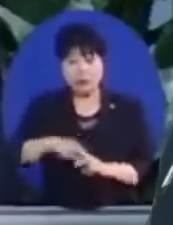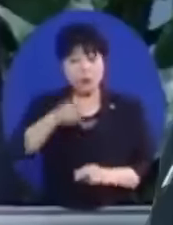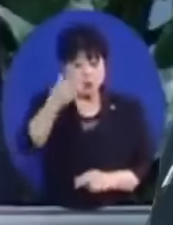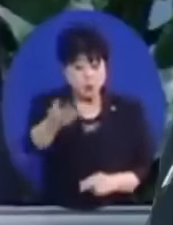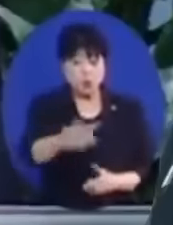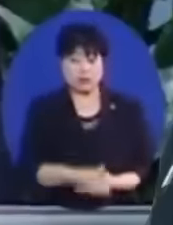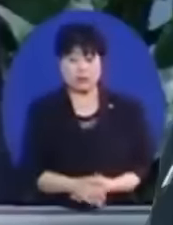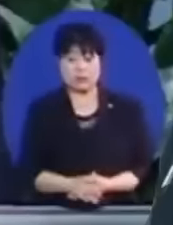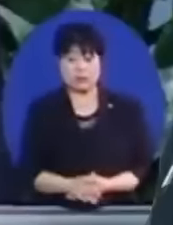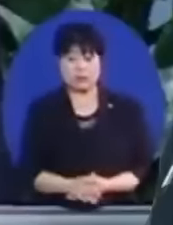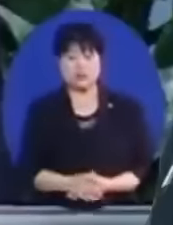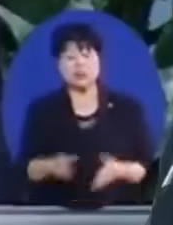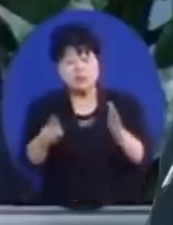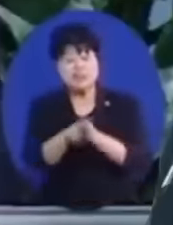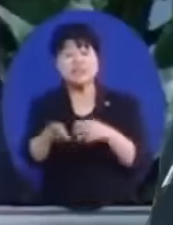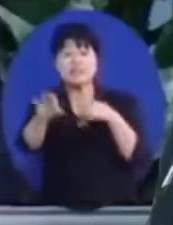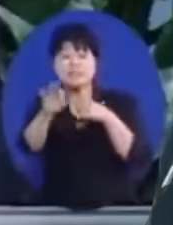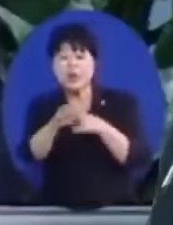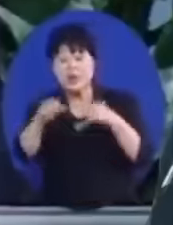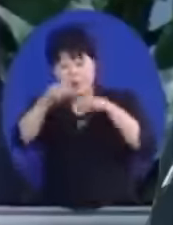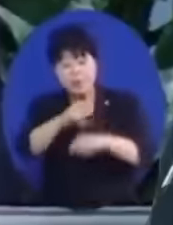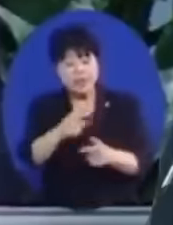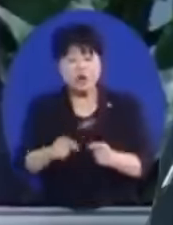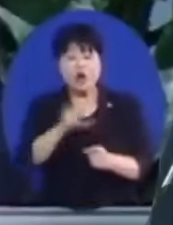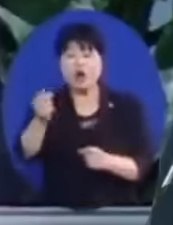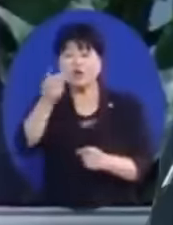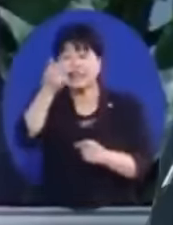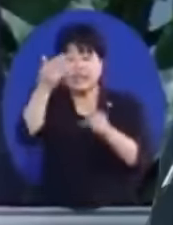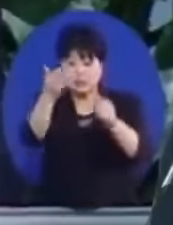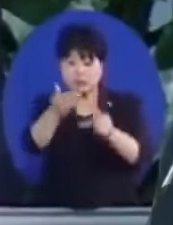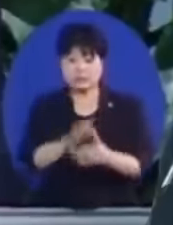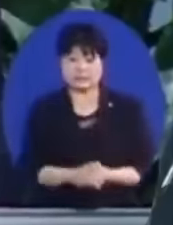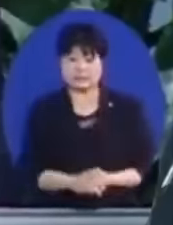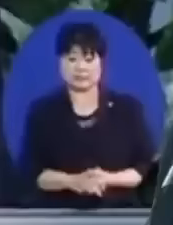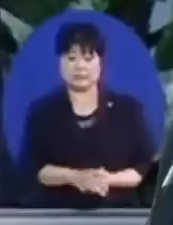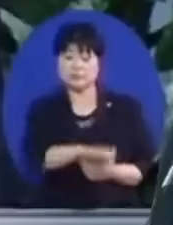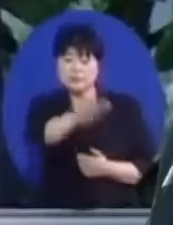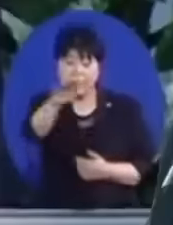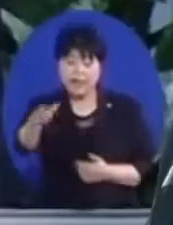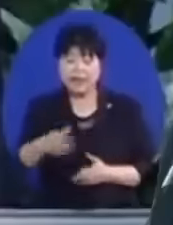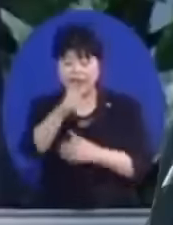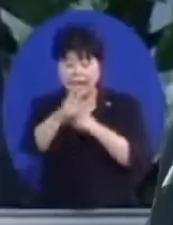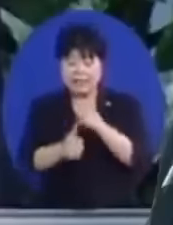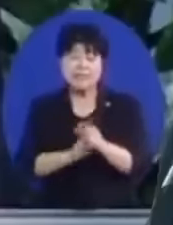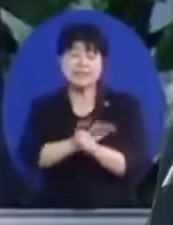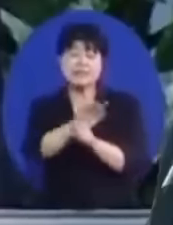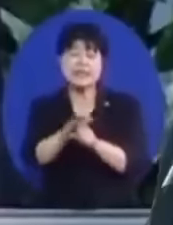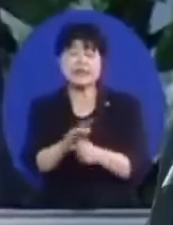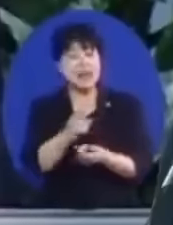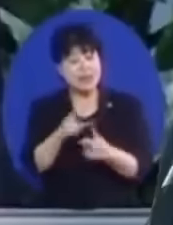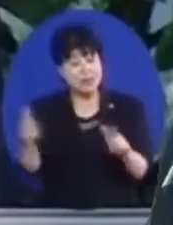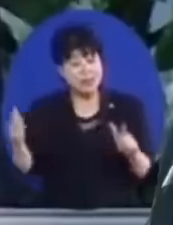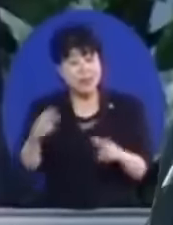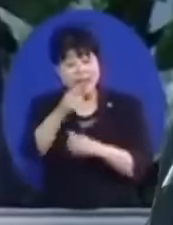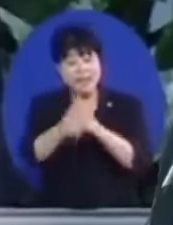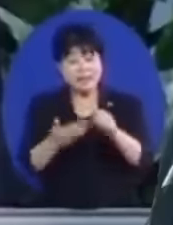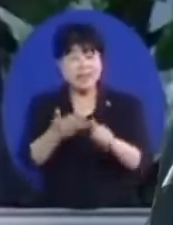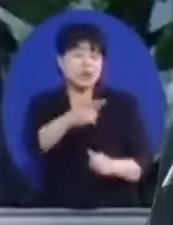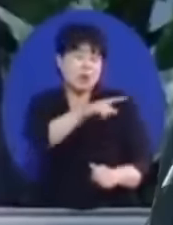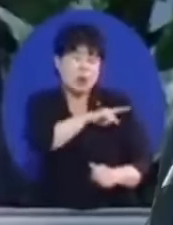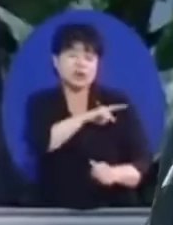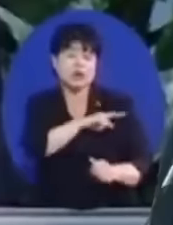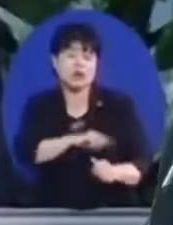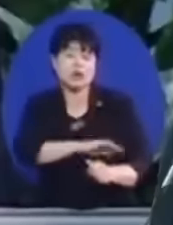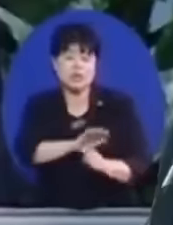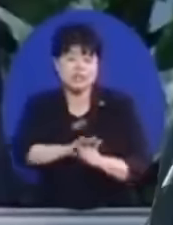주셨으니 누구든지 저를 믿으면 멸망하지 않고 영생을 얻으리라. 우리가 하나님을 사랑한 것이 아니라 하나님이 먼저